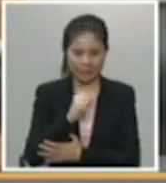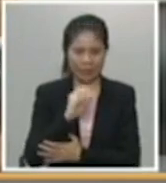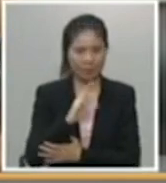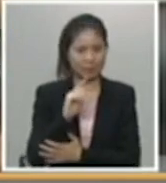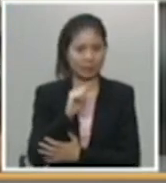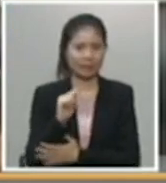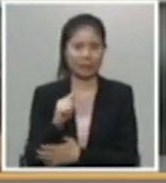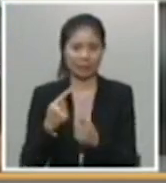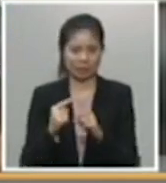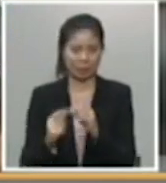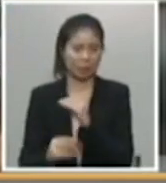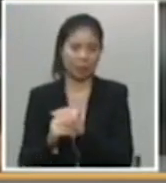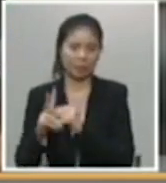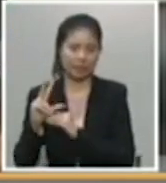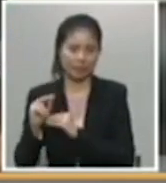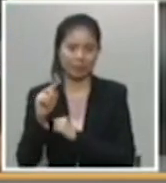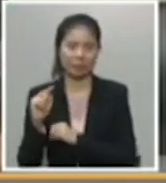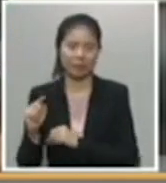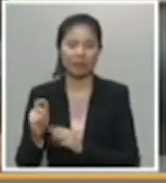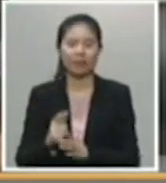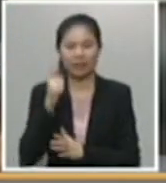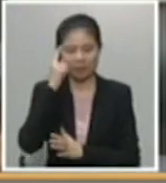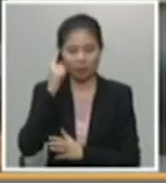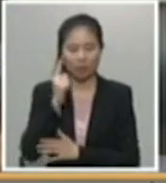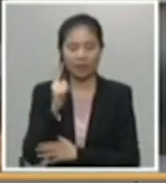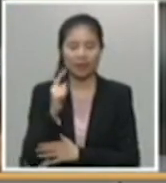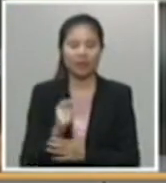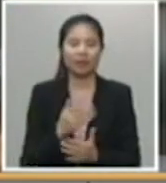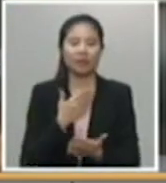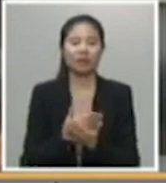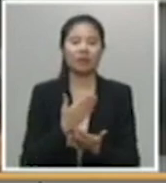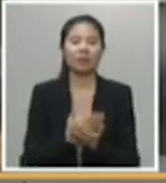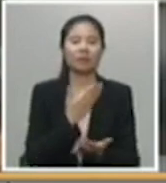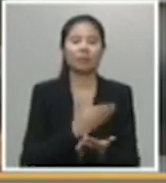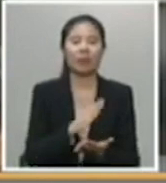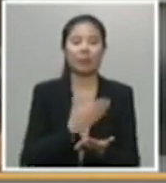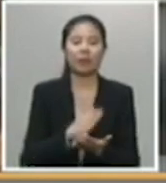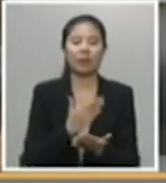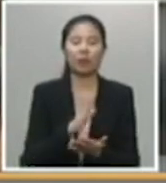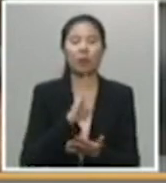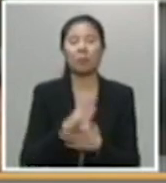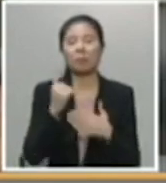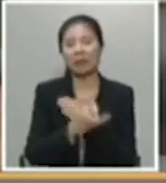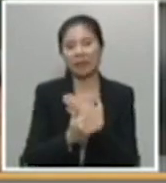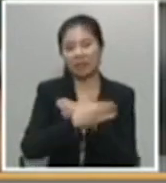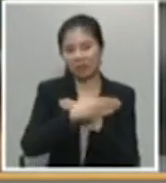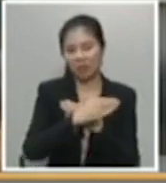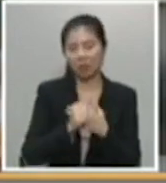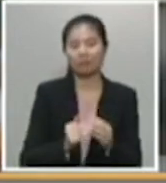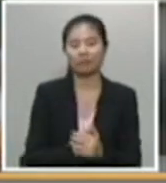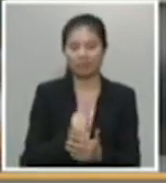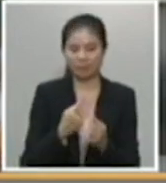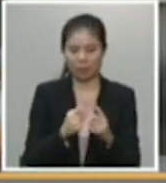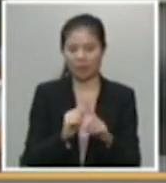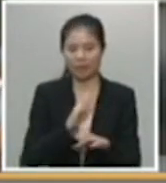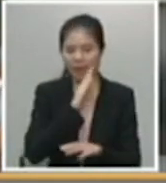เกือบ 30% ซึ่งก็ยังต่ำกว่าอัตราส่วนแบ่งของหลายๆประเทศแต่ถามว่าเราท